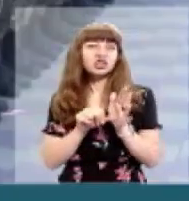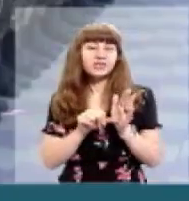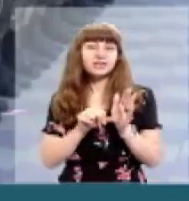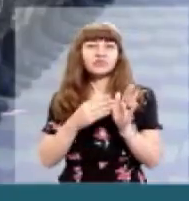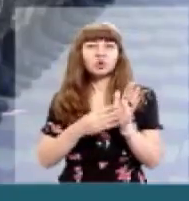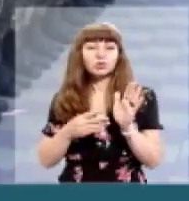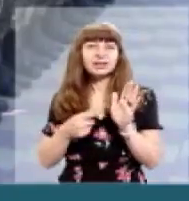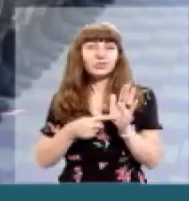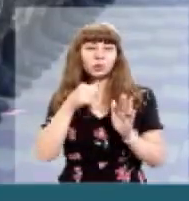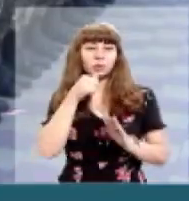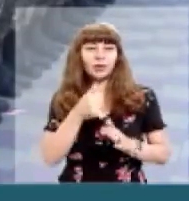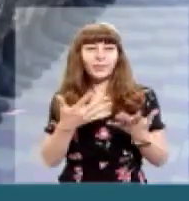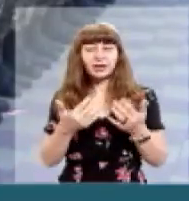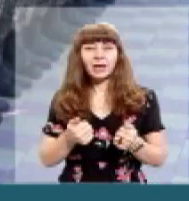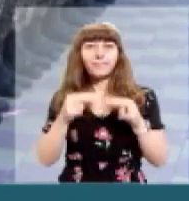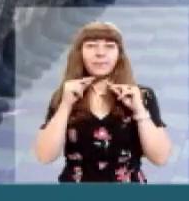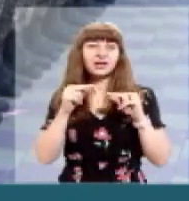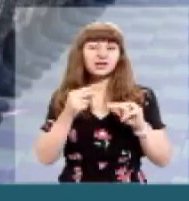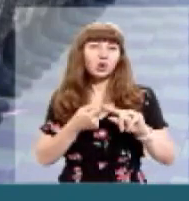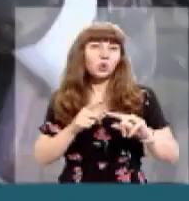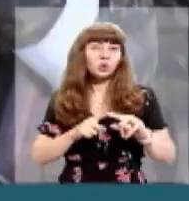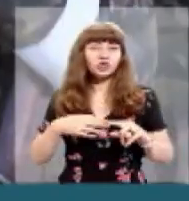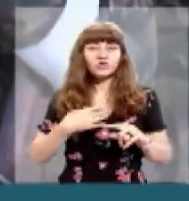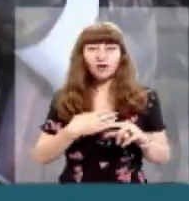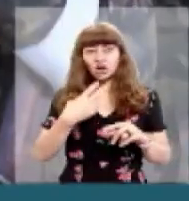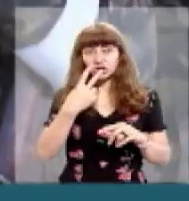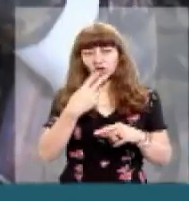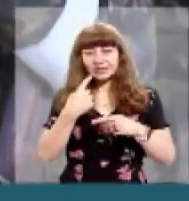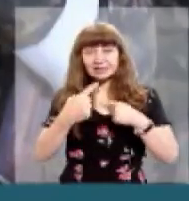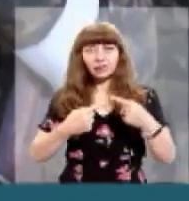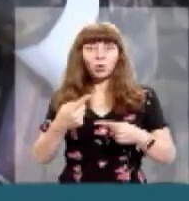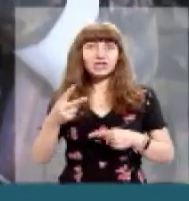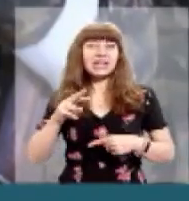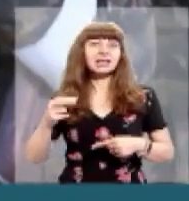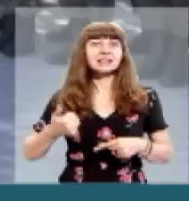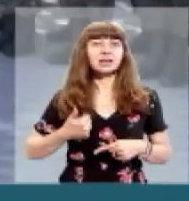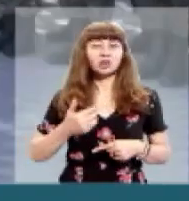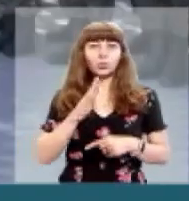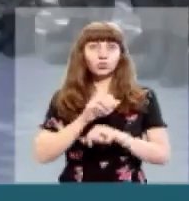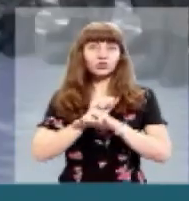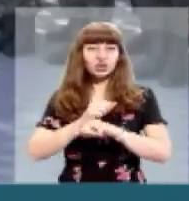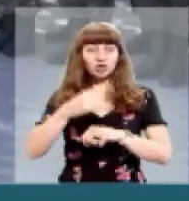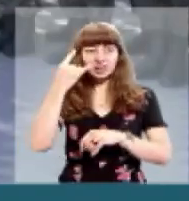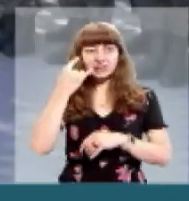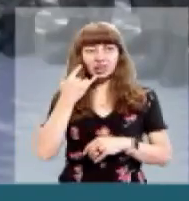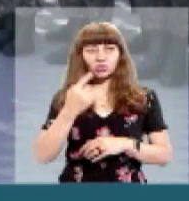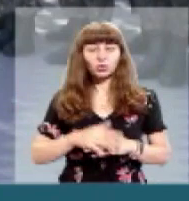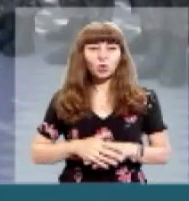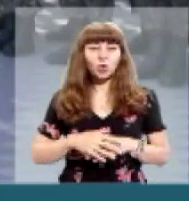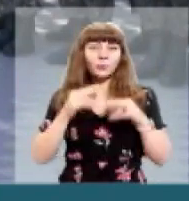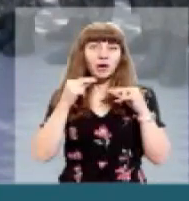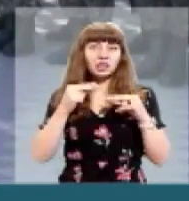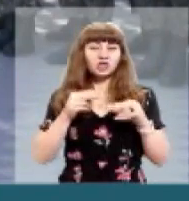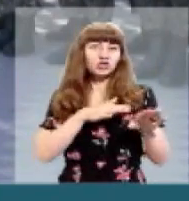Кустанае. Говорит, что принятие военной присяги – это особая церемония для солдат, которые будут защищать страну. Юноша